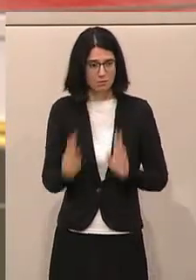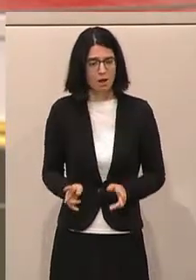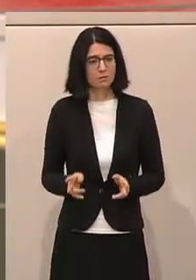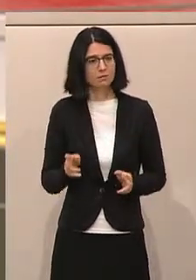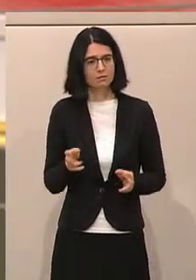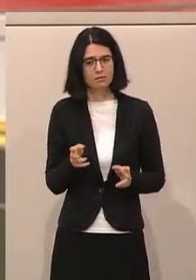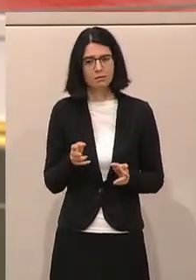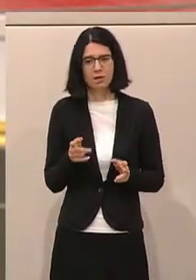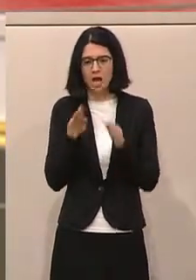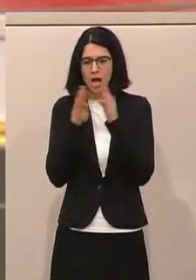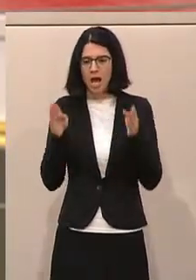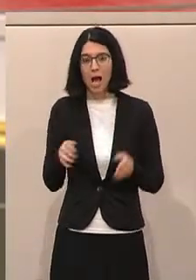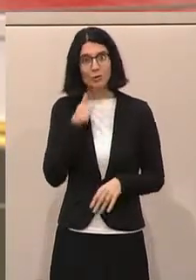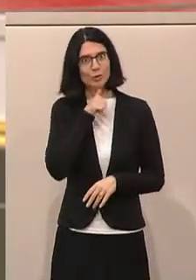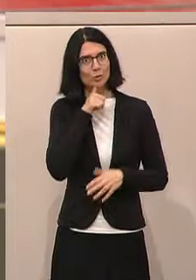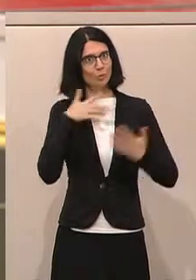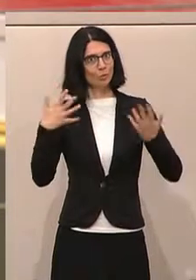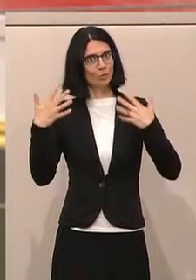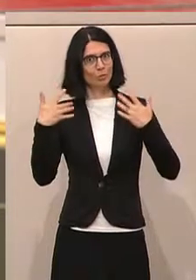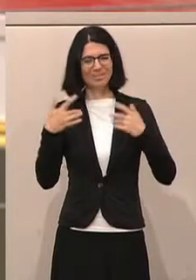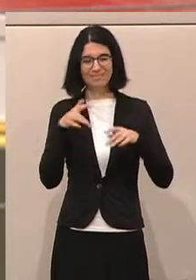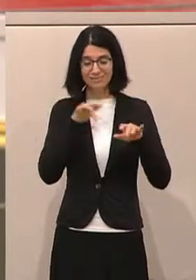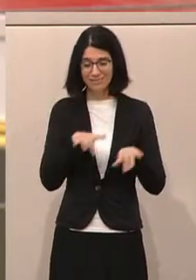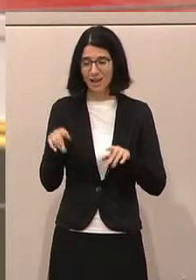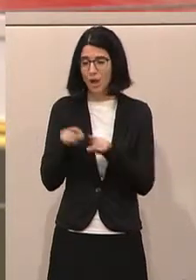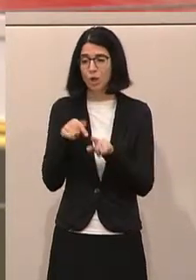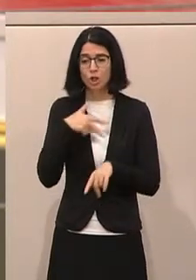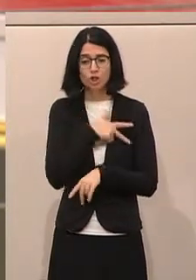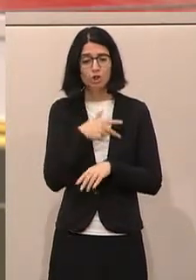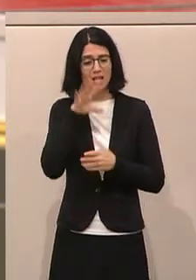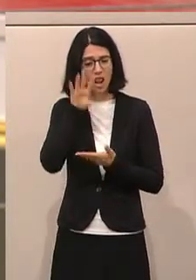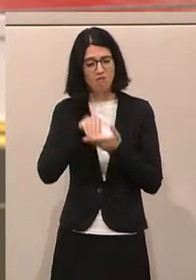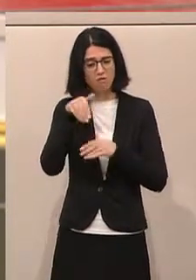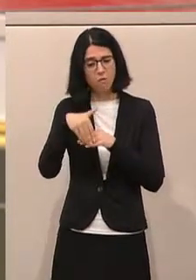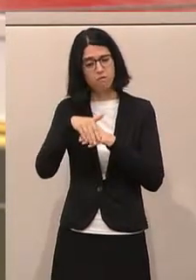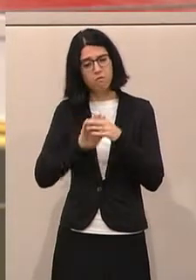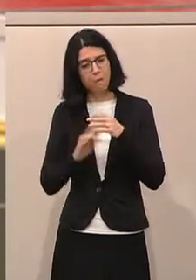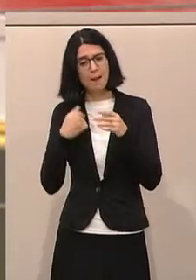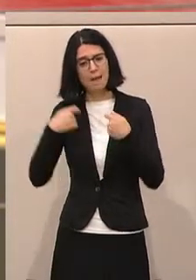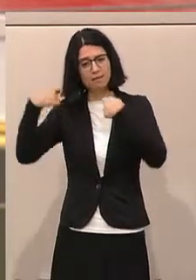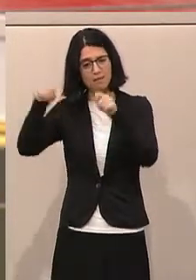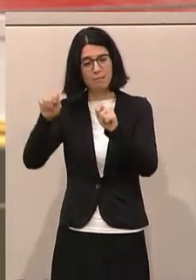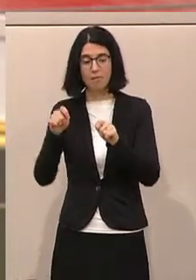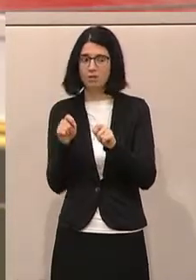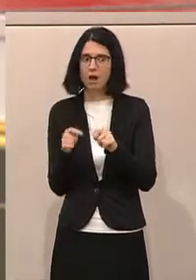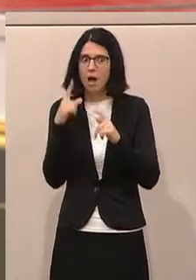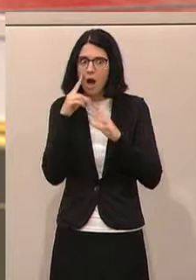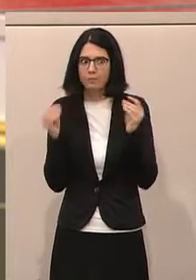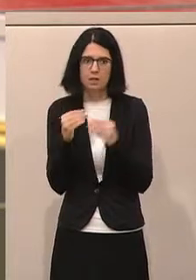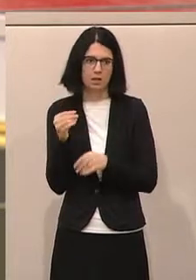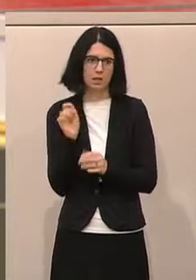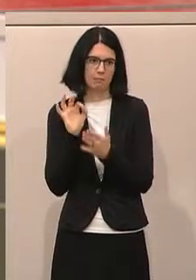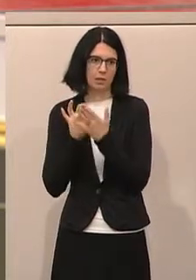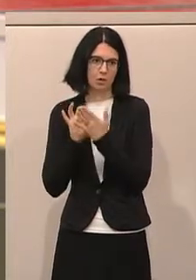beispielsweise ein Haus im Grünen zu haben, sondern jene, die auch in sozialen Wohnbauten leben, sind hauptsächlich davon betroffen. Und ihnen gilt